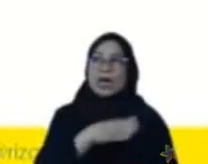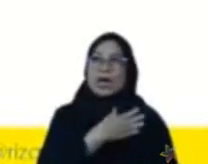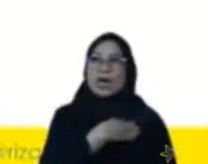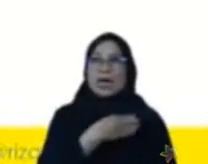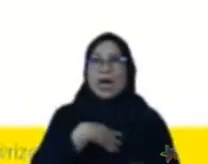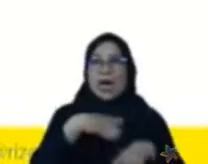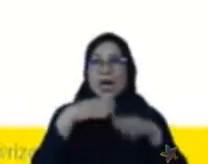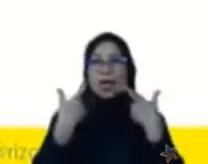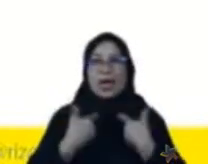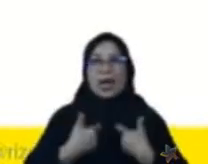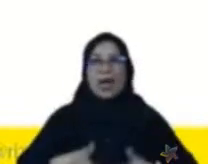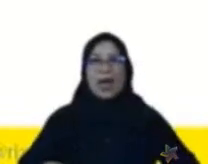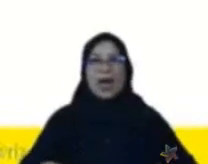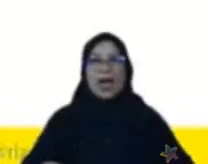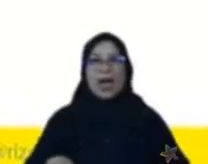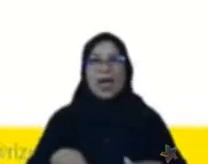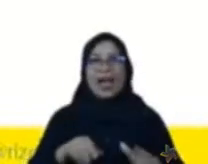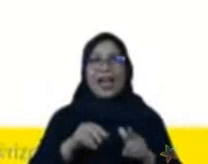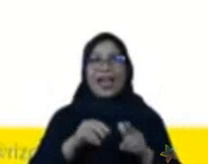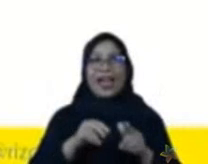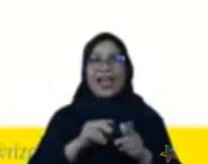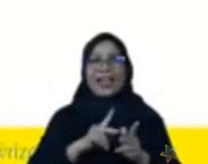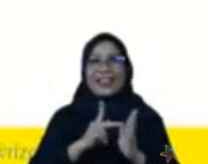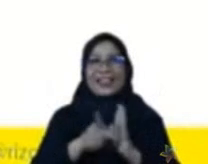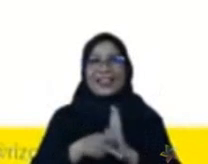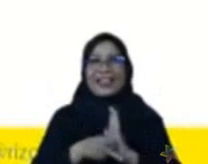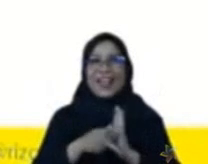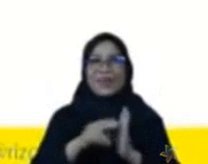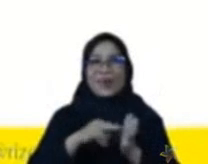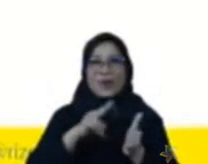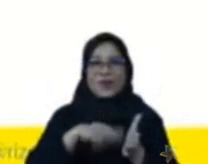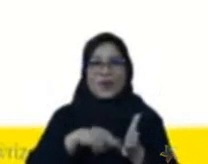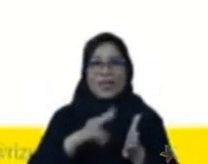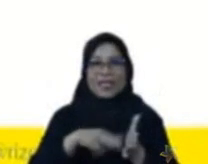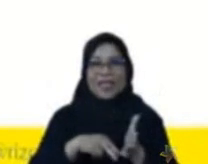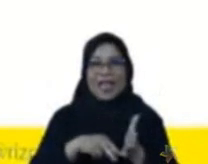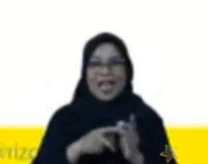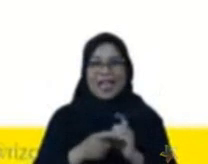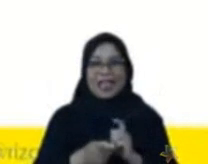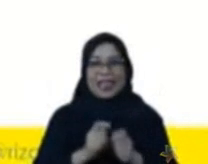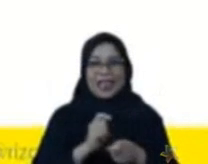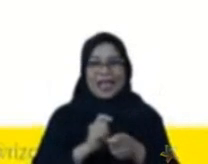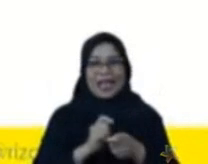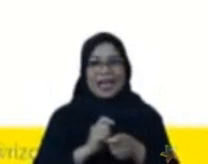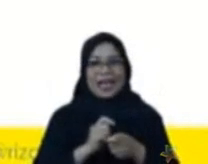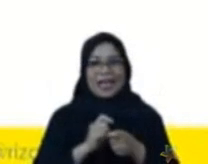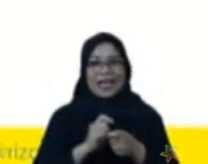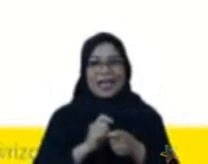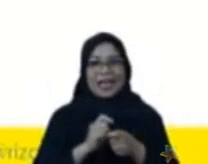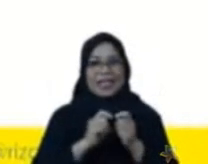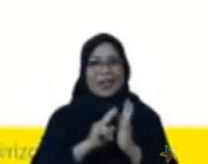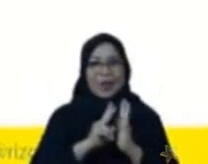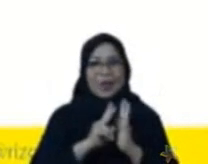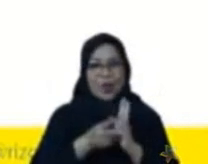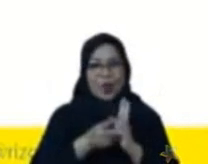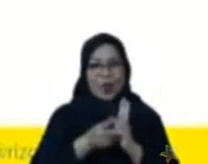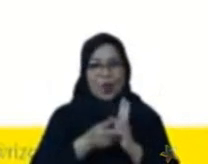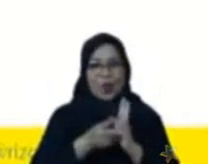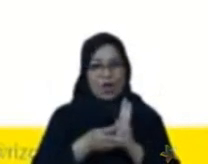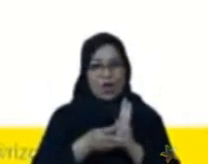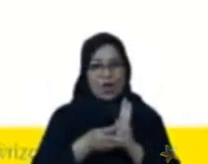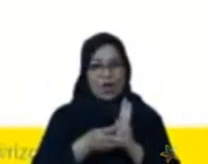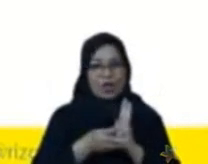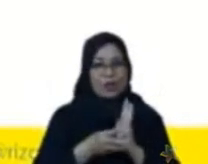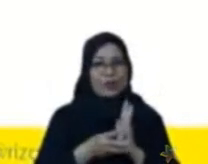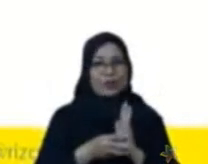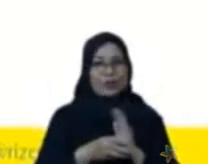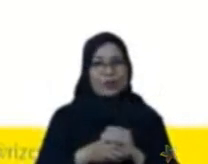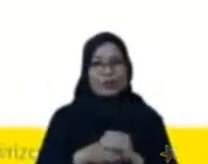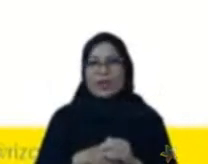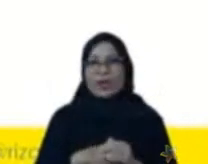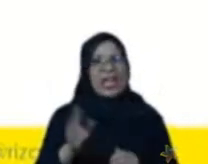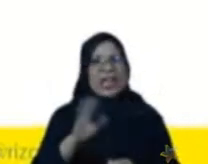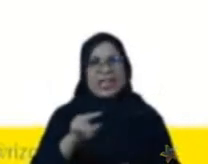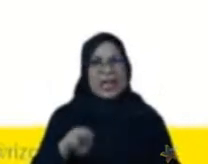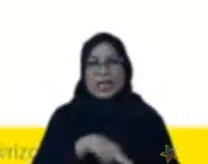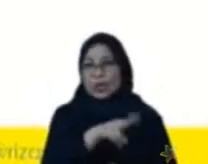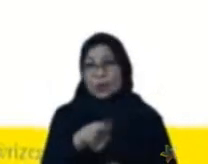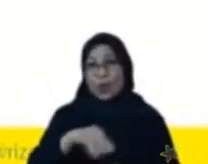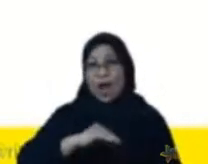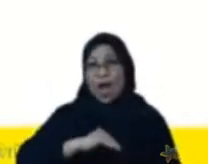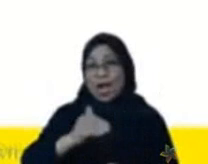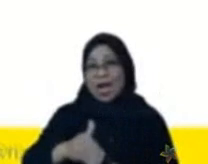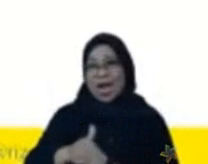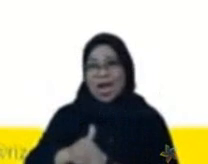teks. Juga untuk antisipasi murid yang kesulitan menuliskan teks. Kita harus paham bahwa tidak semua anak